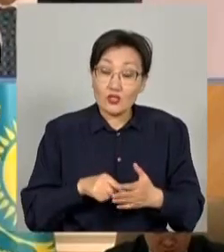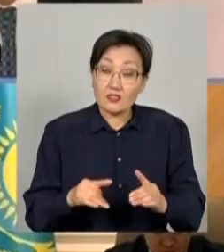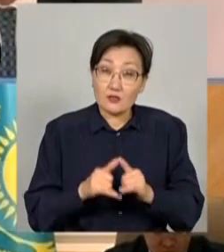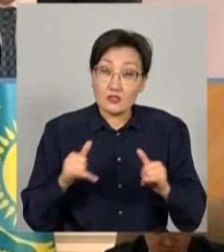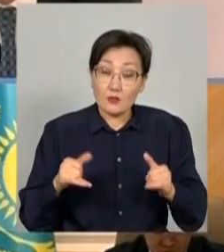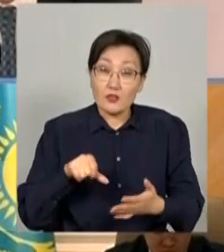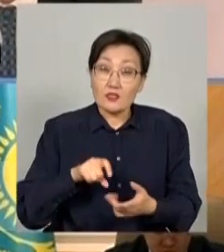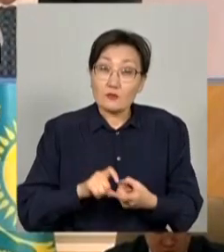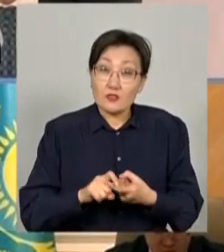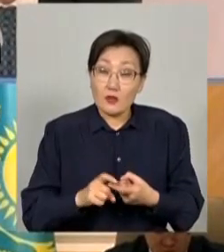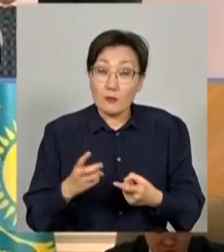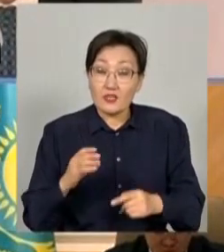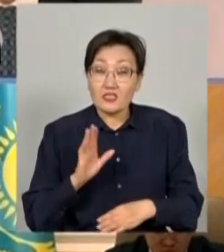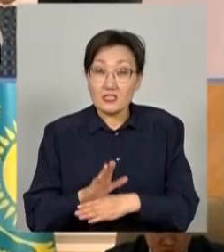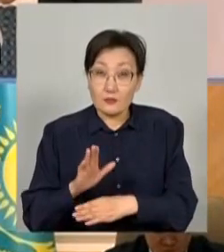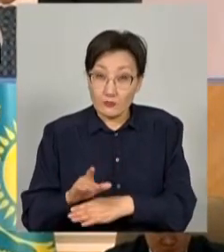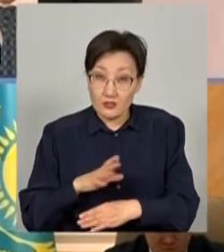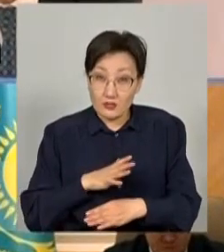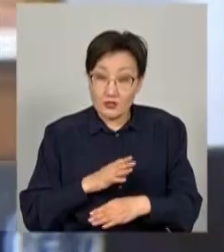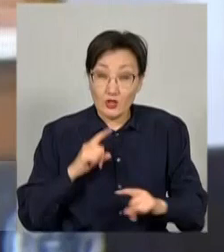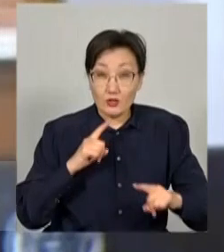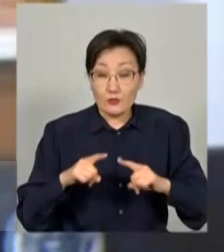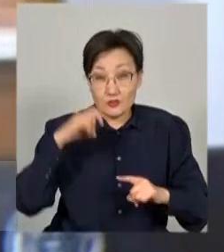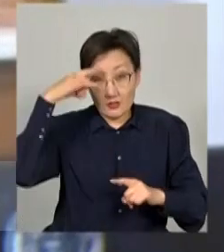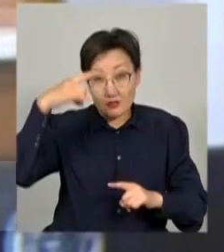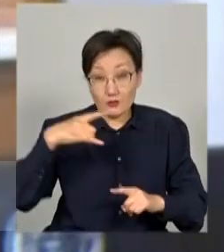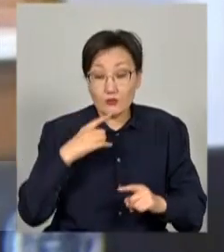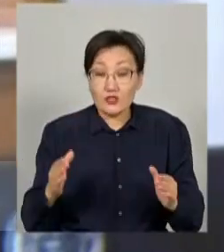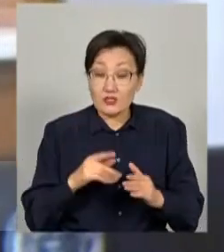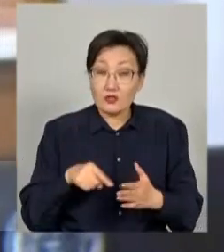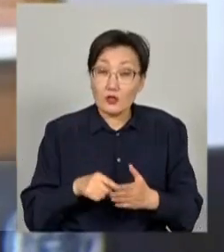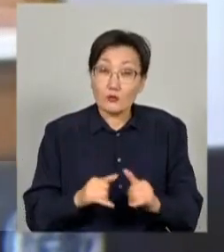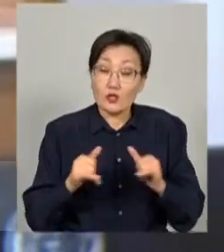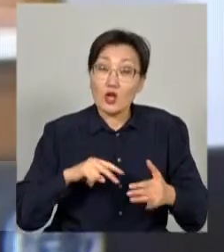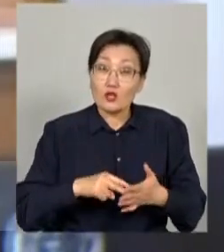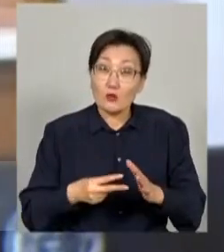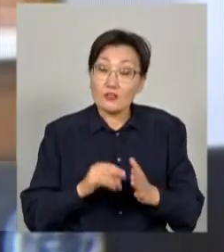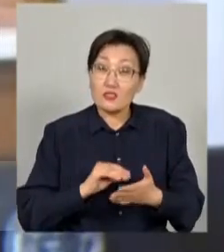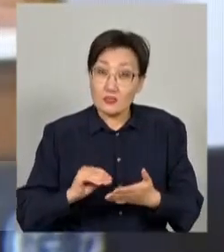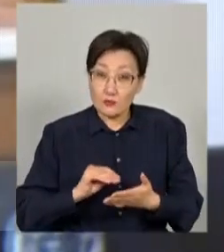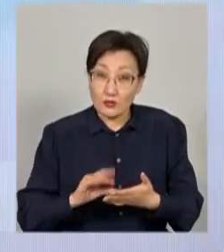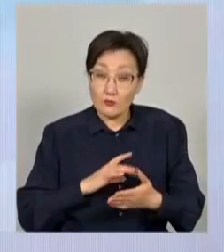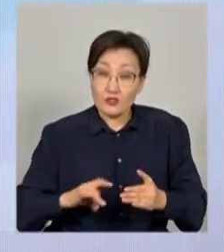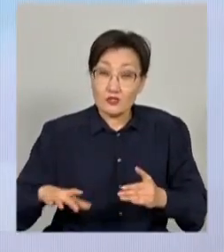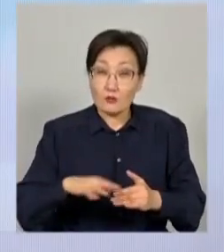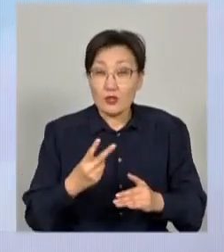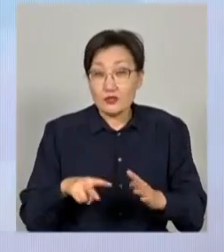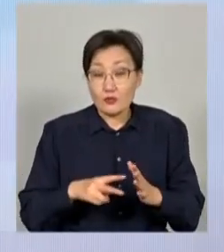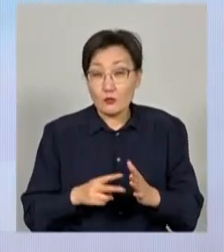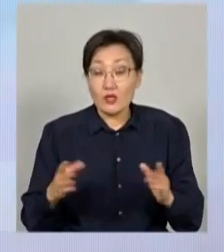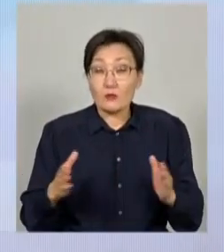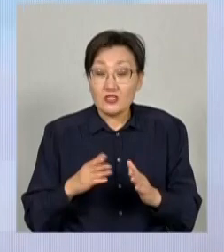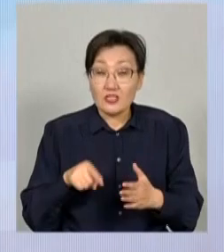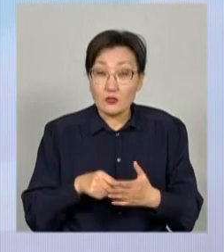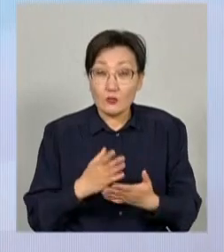дамытуға қатысты бірқатар тапсырмалар берді. Жиында елде моно қалаларды дамыту жоспары қарастырылды. Қазір республикада 27 моно қала